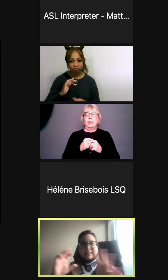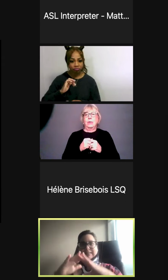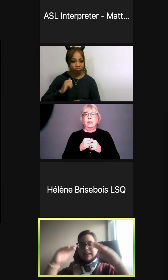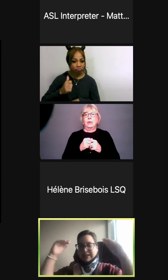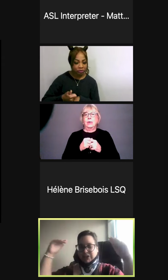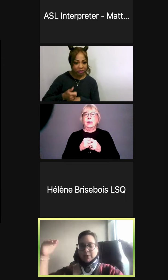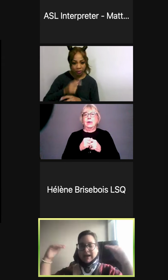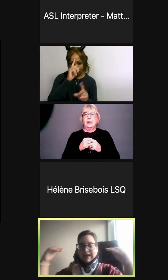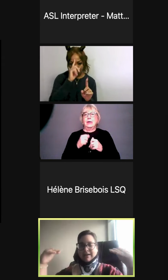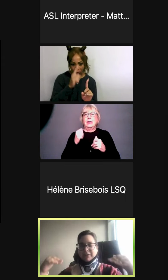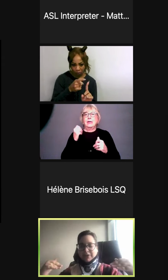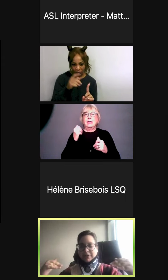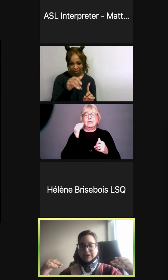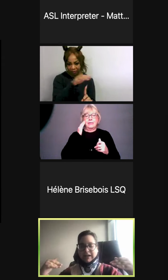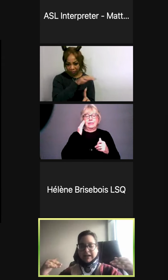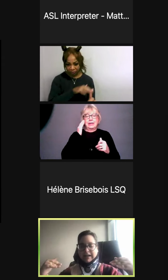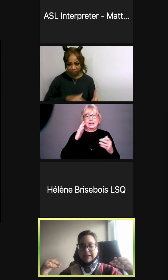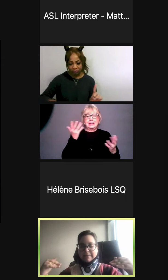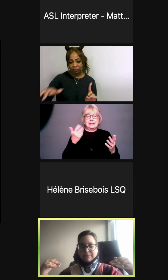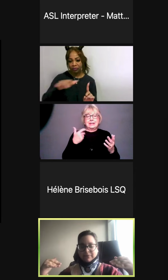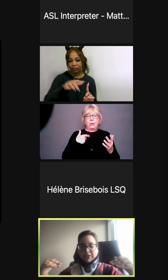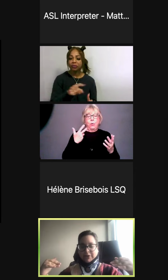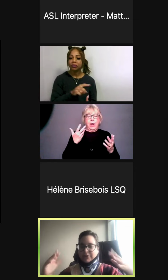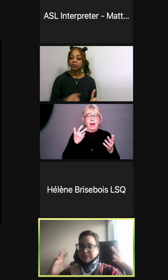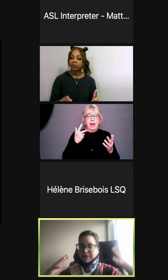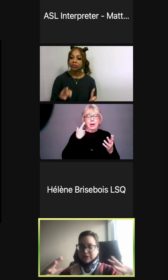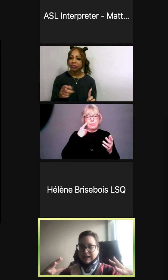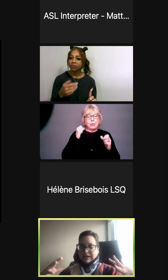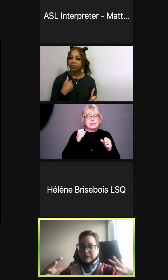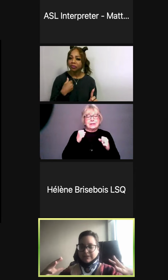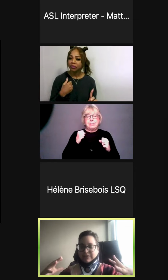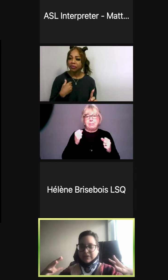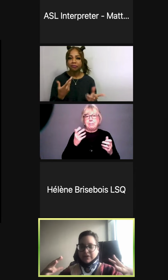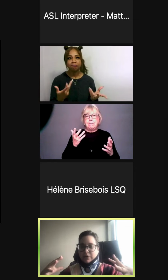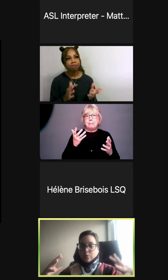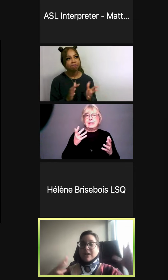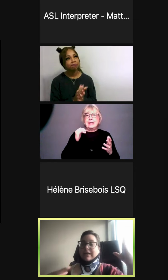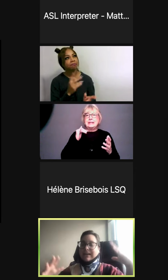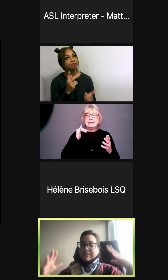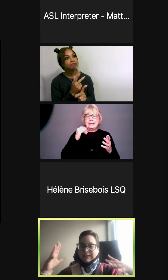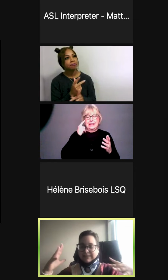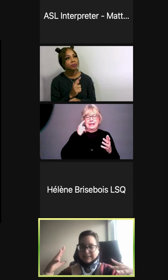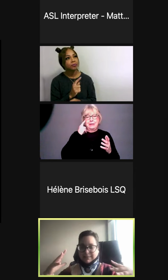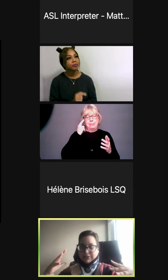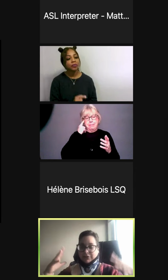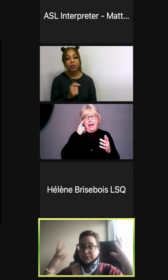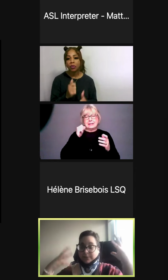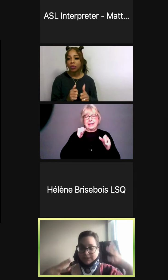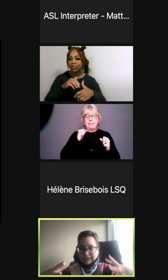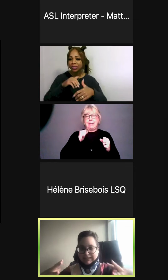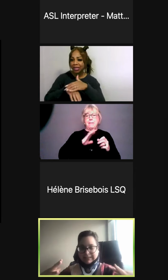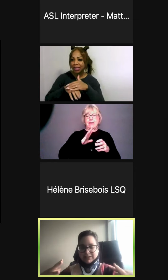à quoi s'attendre et lorsque vous avez des étendres par rapport à un espace et que vous avez